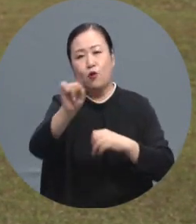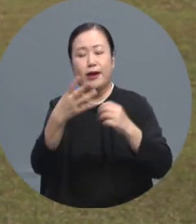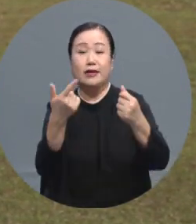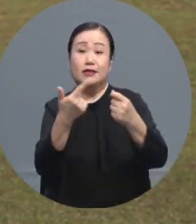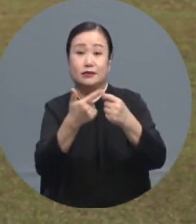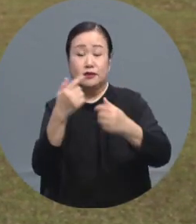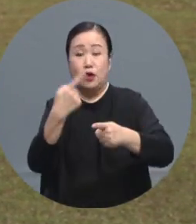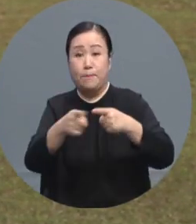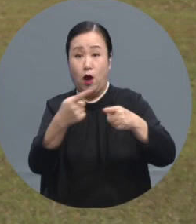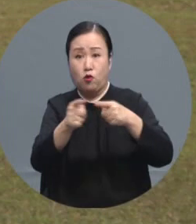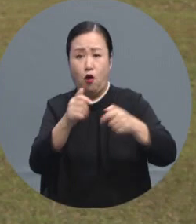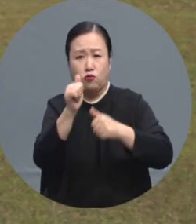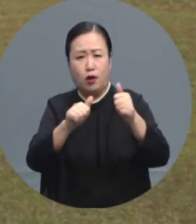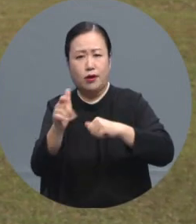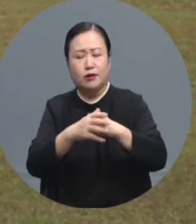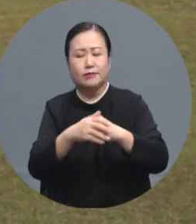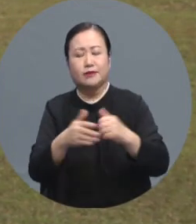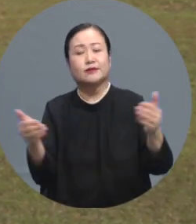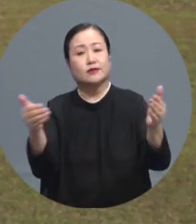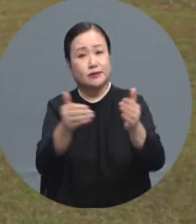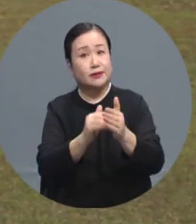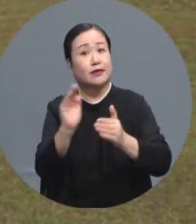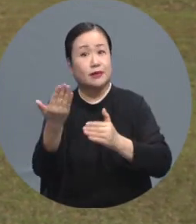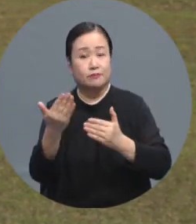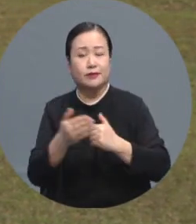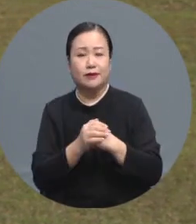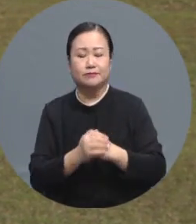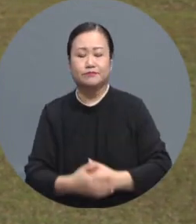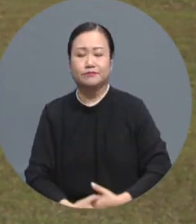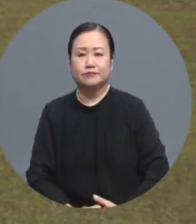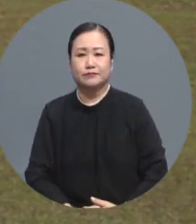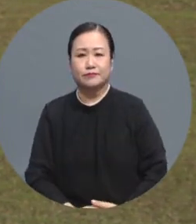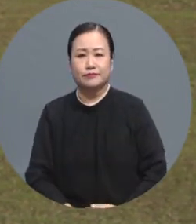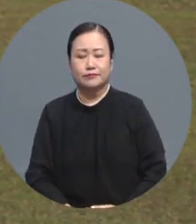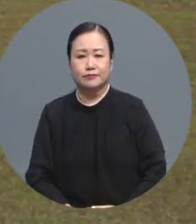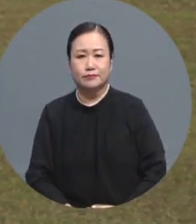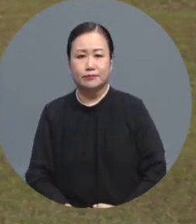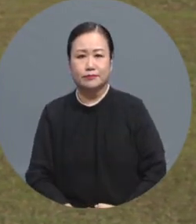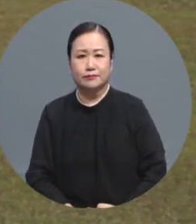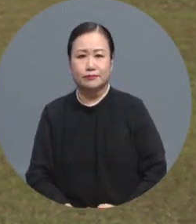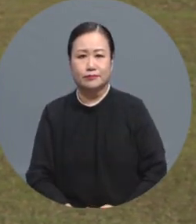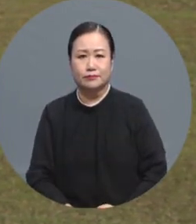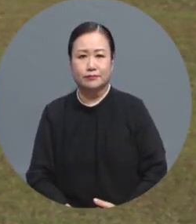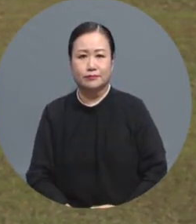6차례 평가전을 치른 뒤 스프링 캠프를 마무리하게 됩니다. MBC 뉴스 류재민입니다.